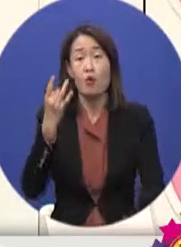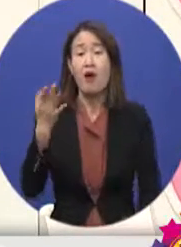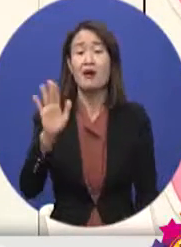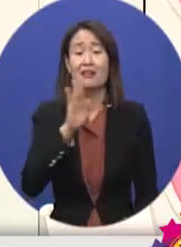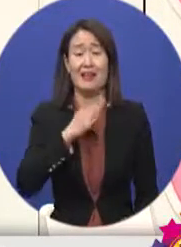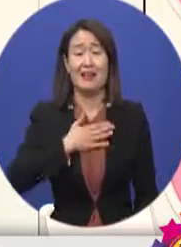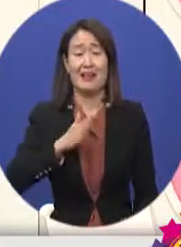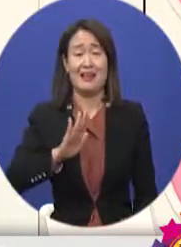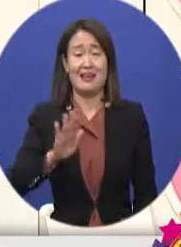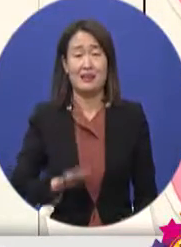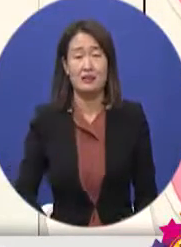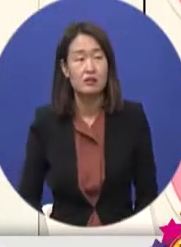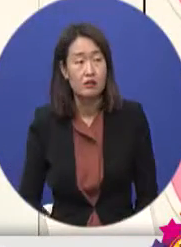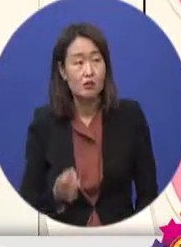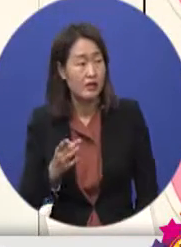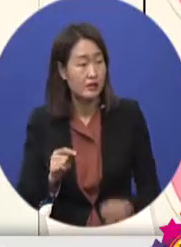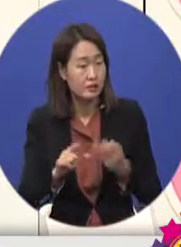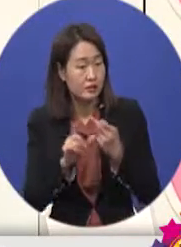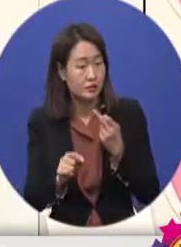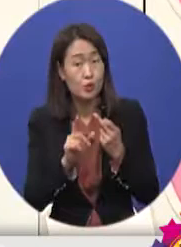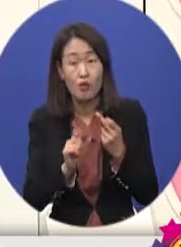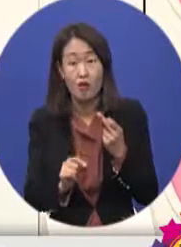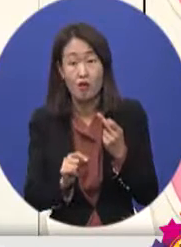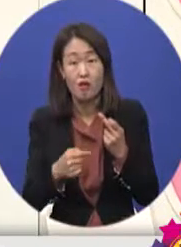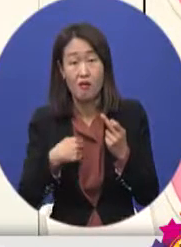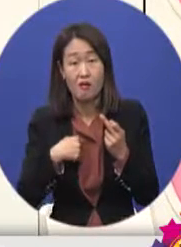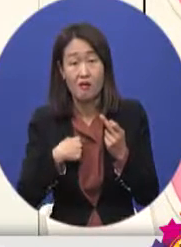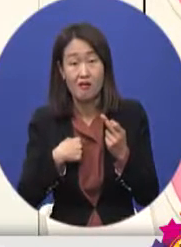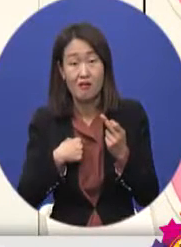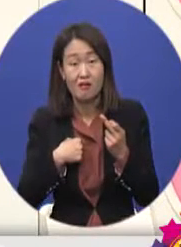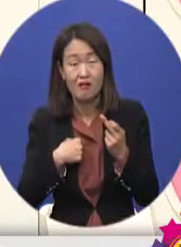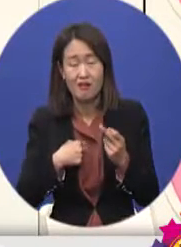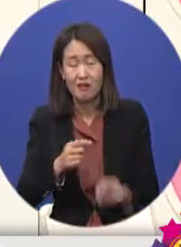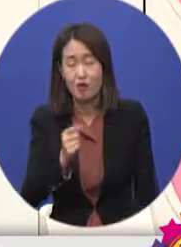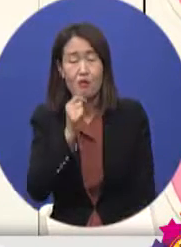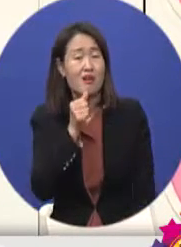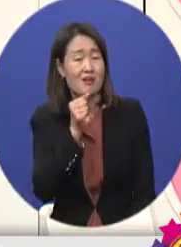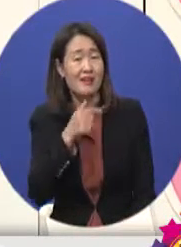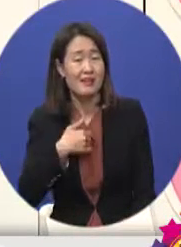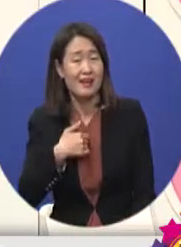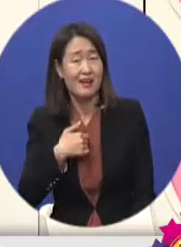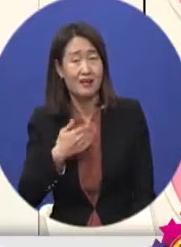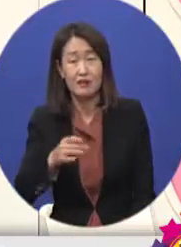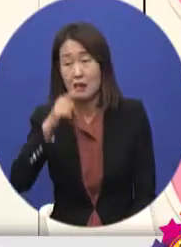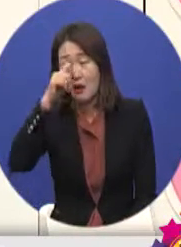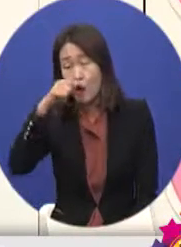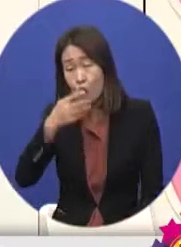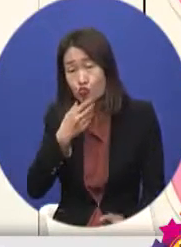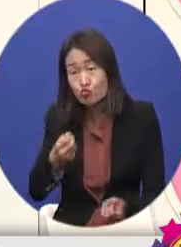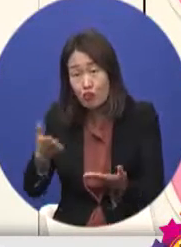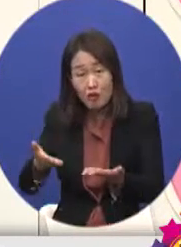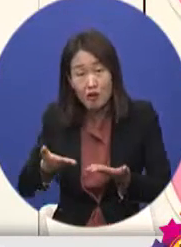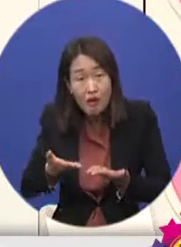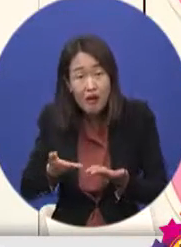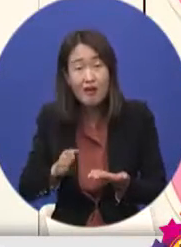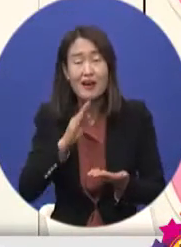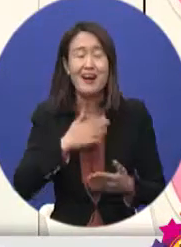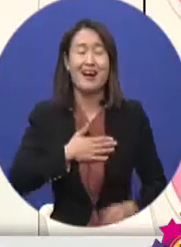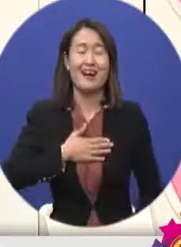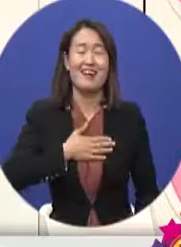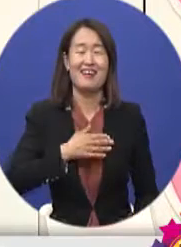생일이 아니에요. 12월 달인데 양력으로 이렇게 축하해줘도 기분이 좋더라고요. 우리 현진우